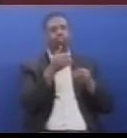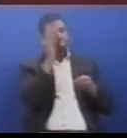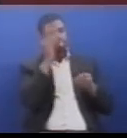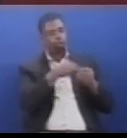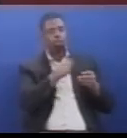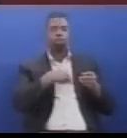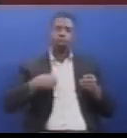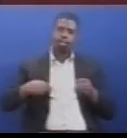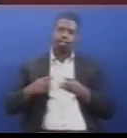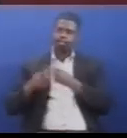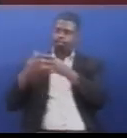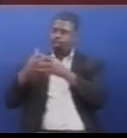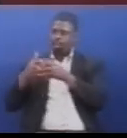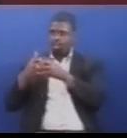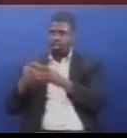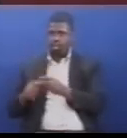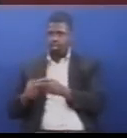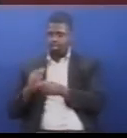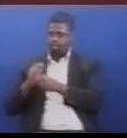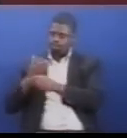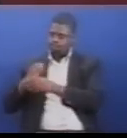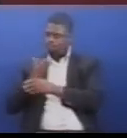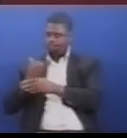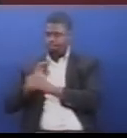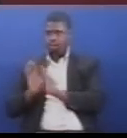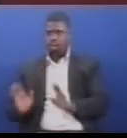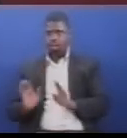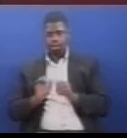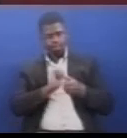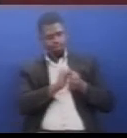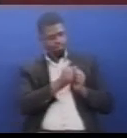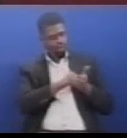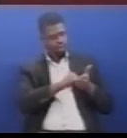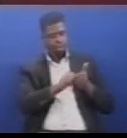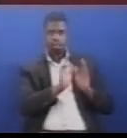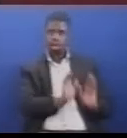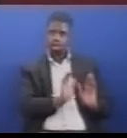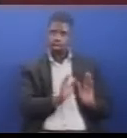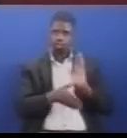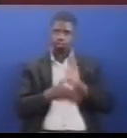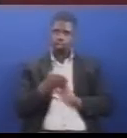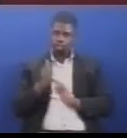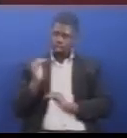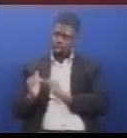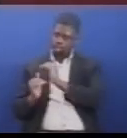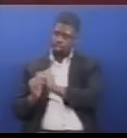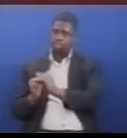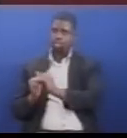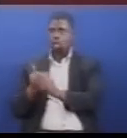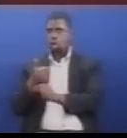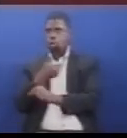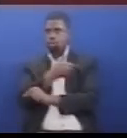Ujerumani. Tumeshafanya ukarabati na tumenunua vifaa, lakini tumeanza na ngazi za hospitali za rufaa za